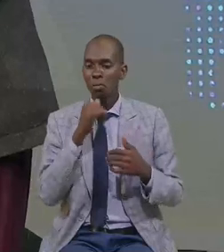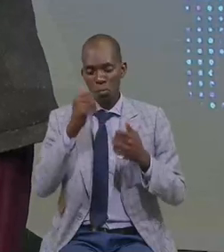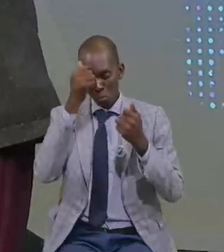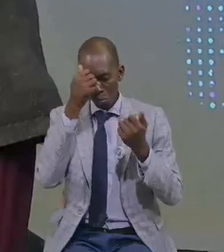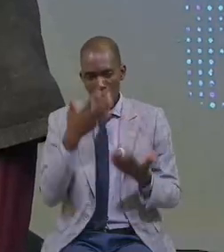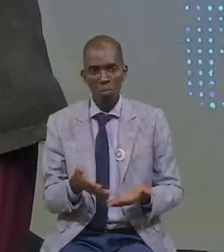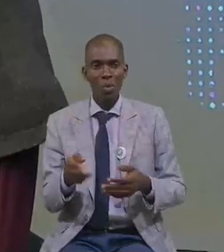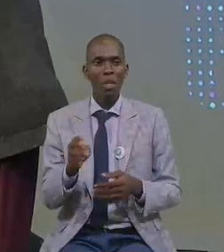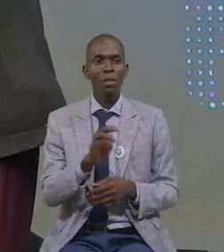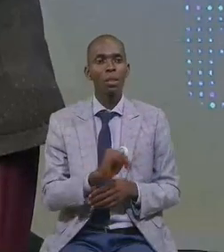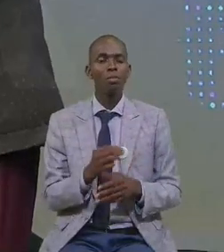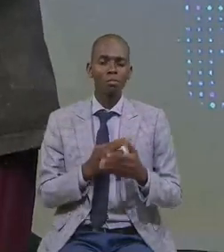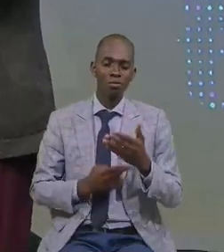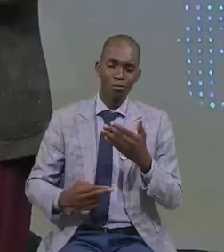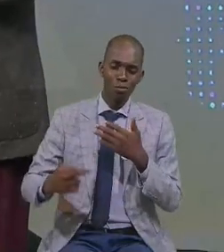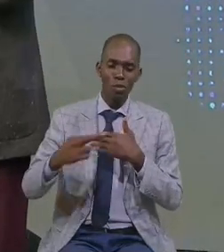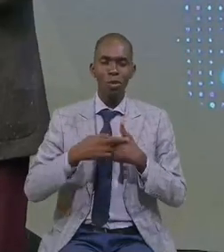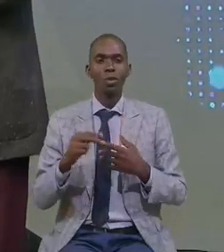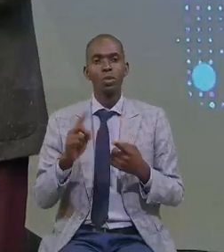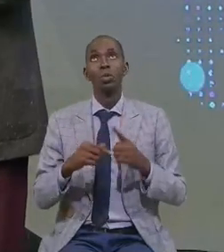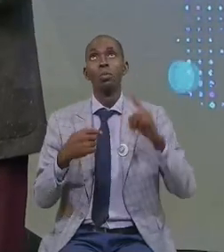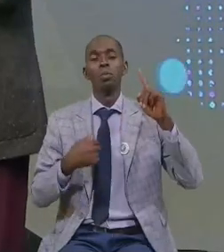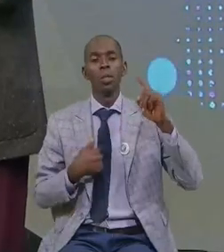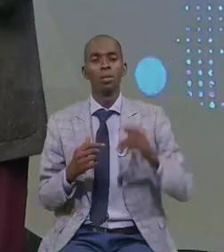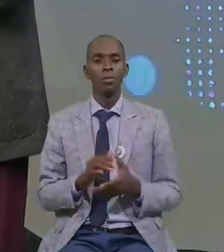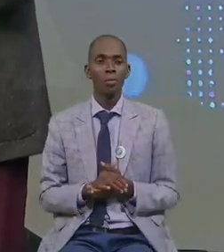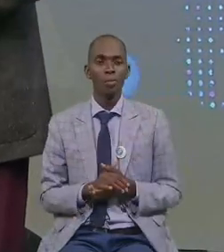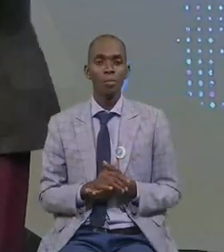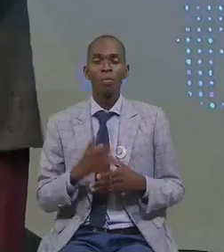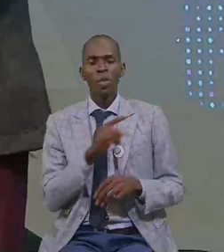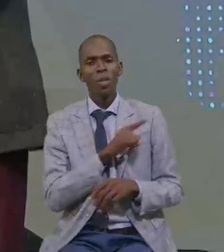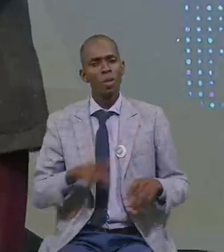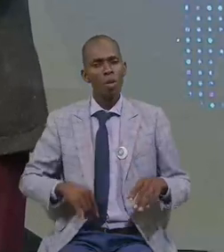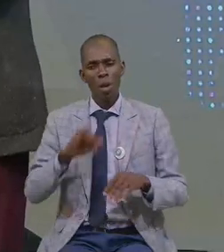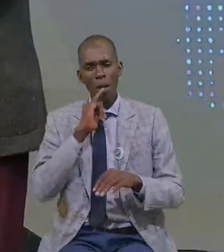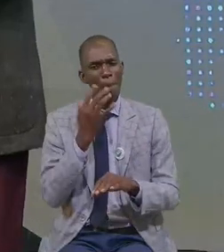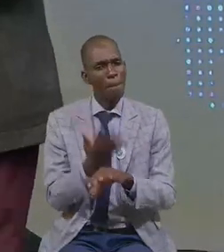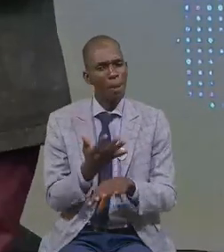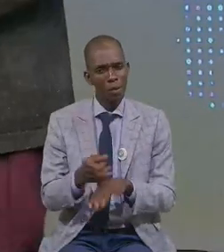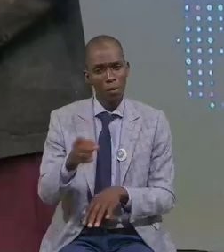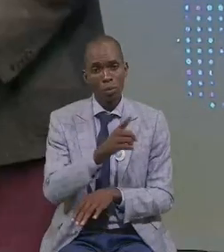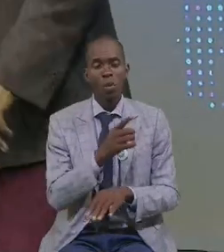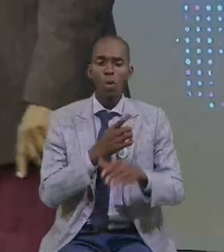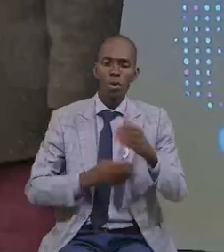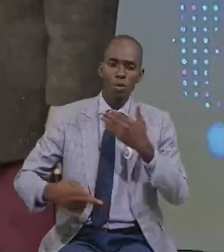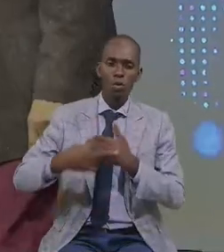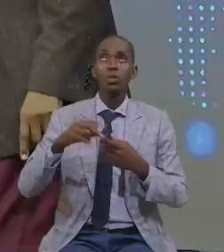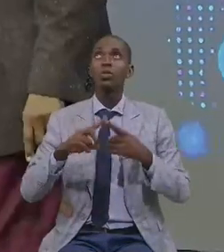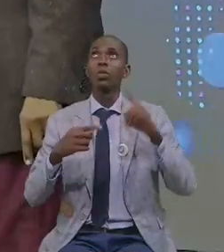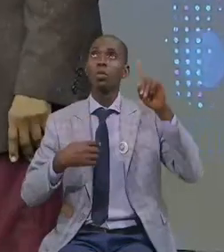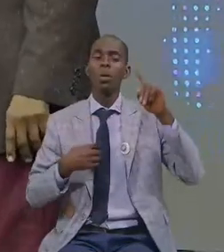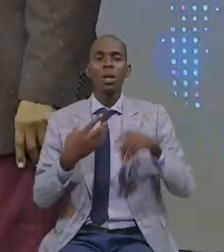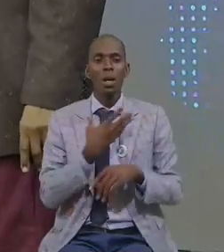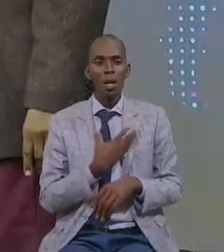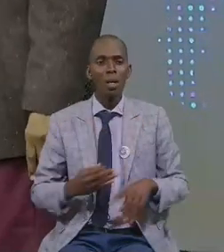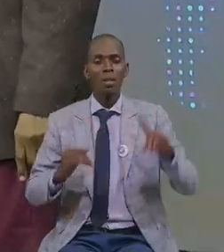point observées. Revenez à moi, le Seigneur supplie. Revenez à moi et